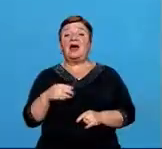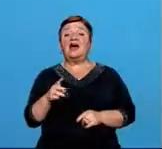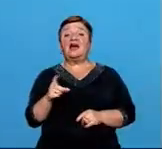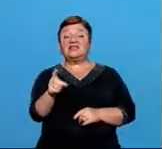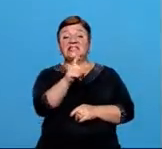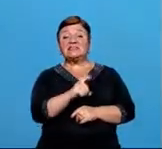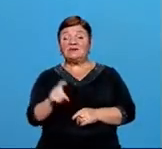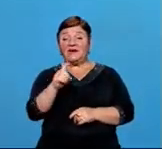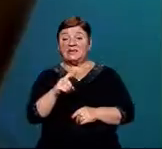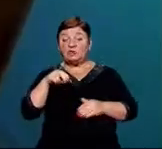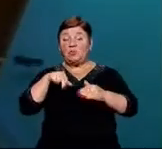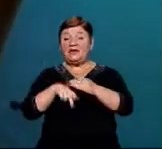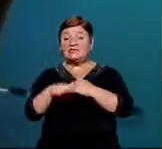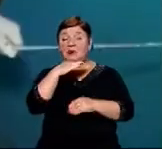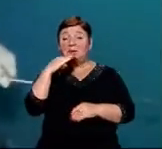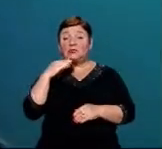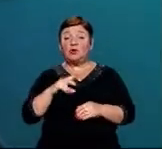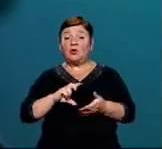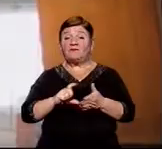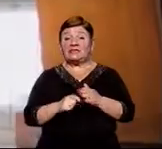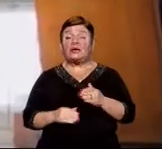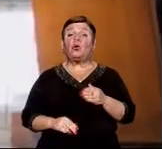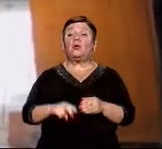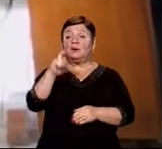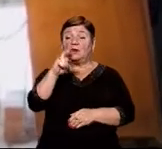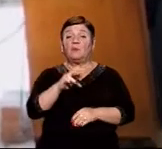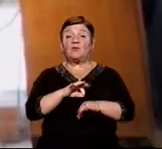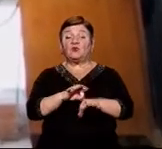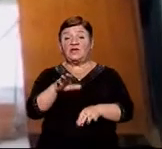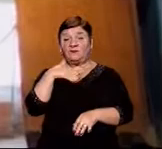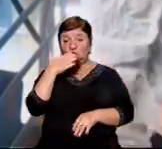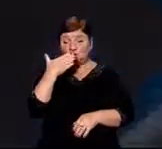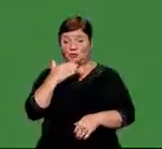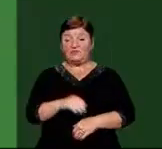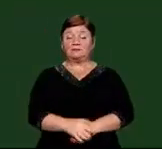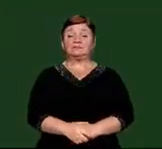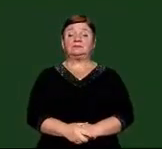Дезінфекцію під'їздів у багатоквартирних будинках проводять в Ужгороді.